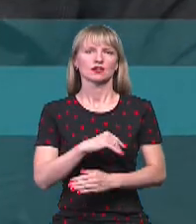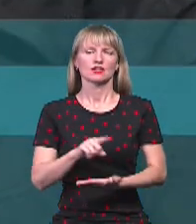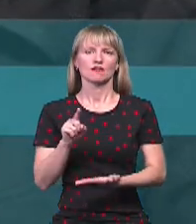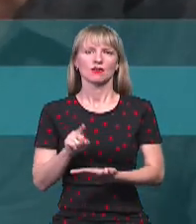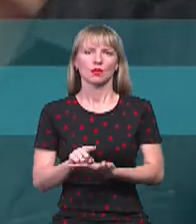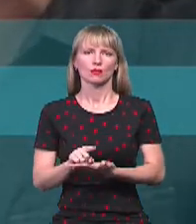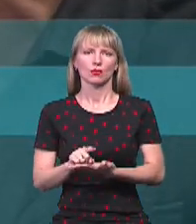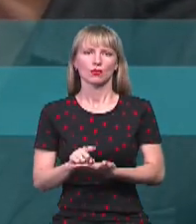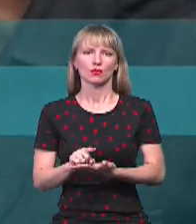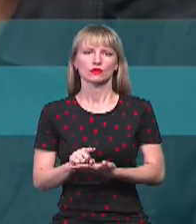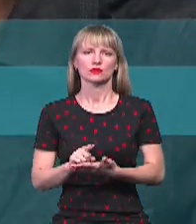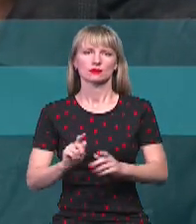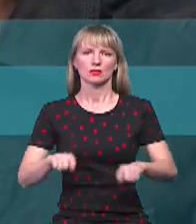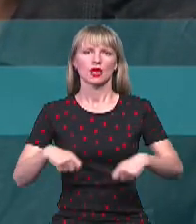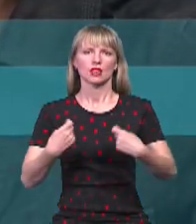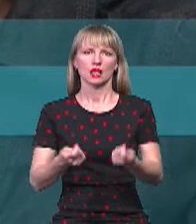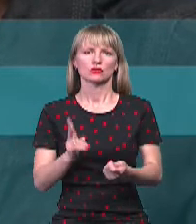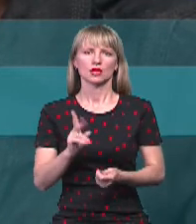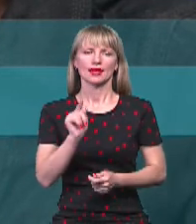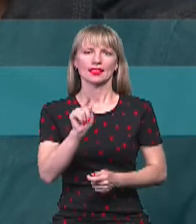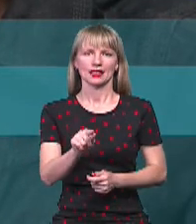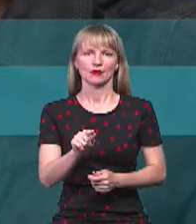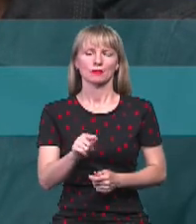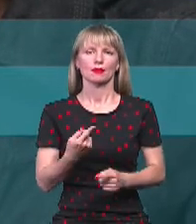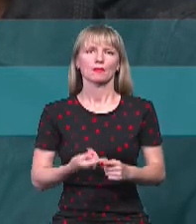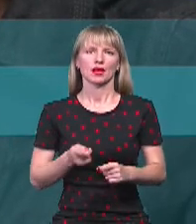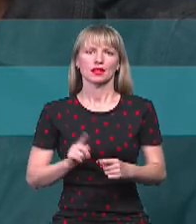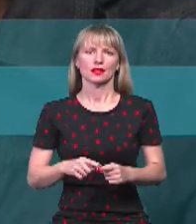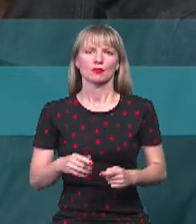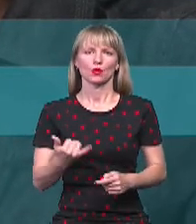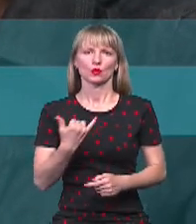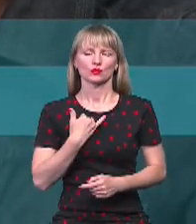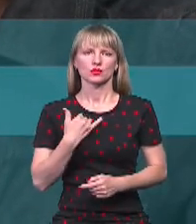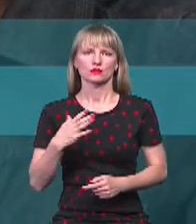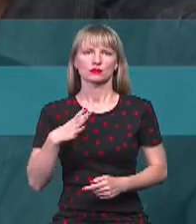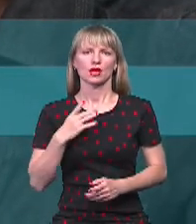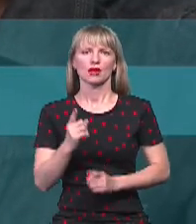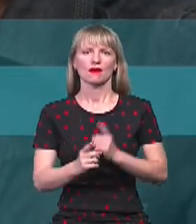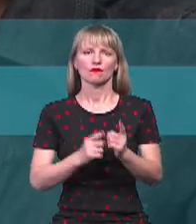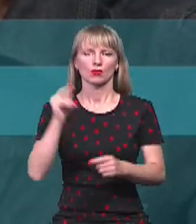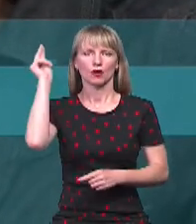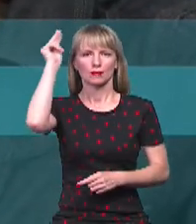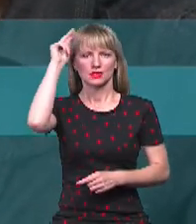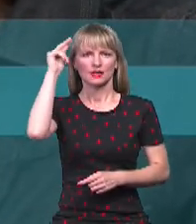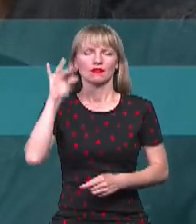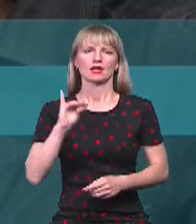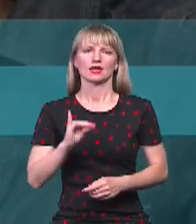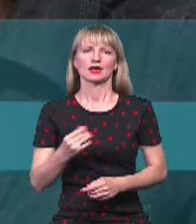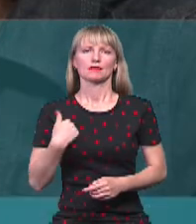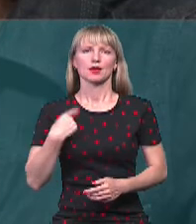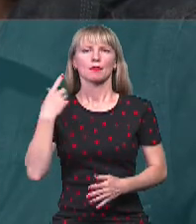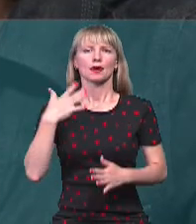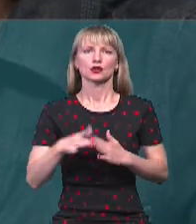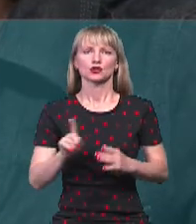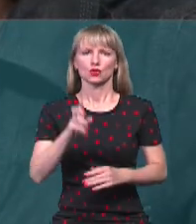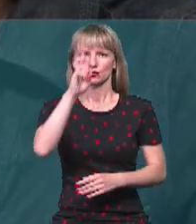как-то ретансируются к ним. Поэтому... Более того, у нас же прошла реформа образования, и мы понимаем,